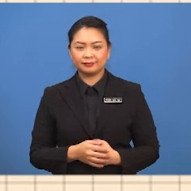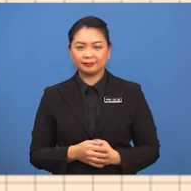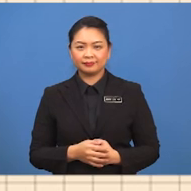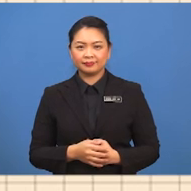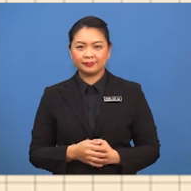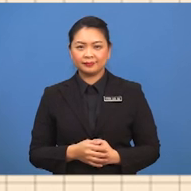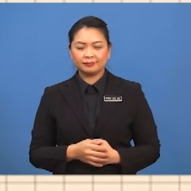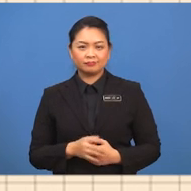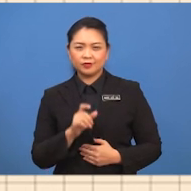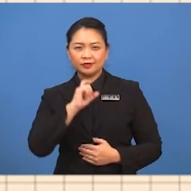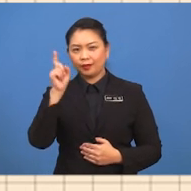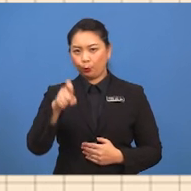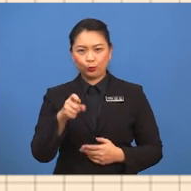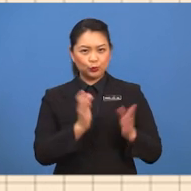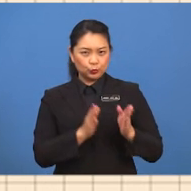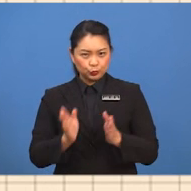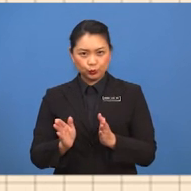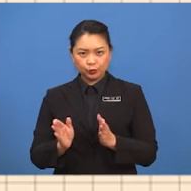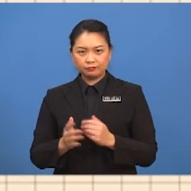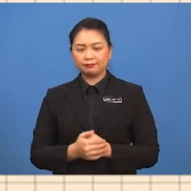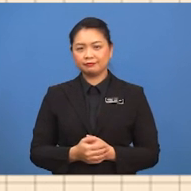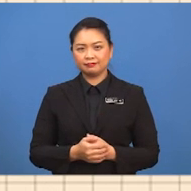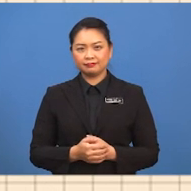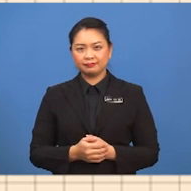Data ini tidak perlu disusun.